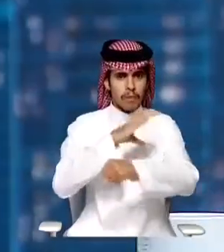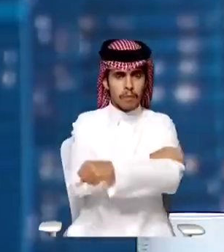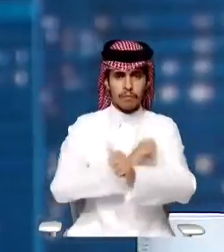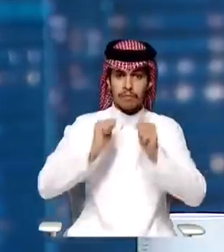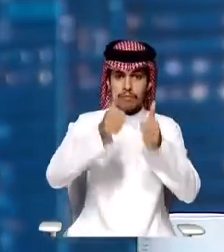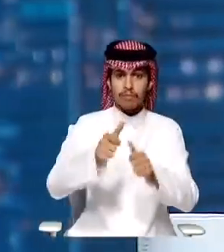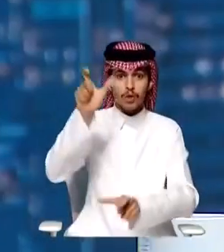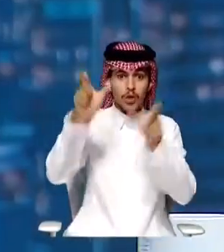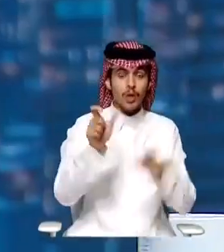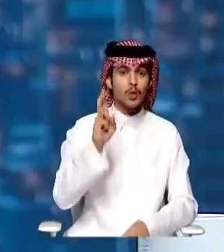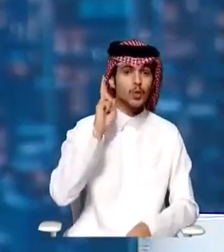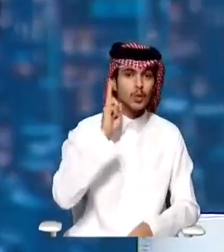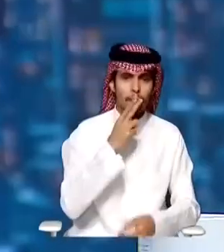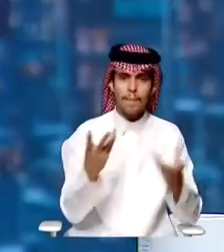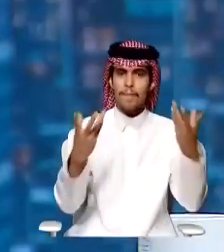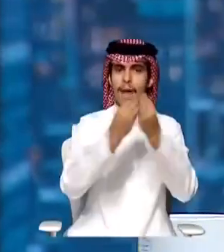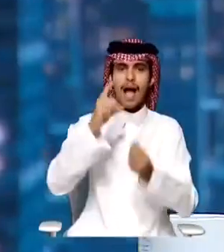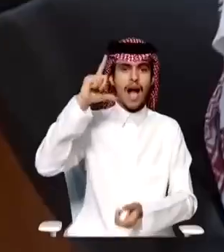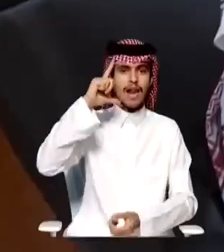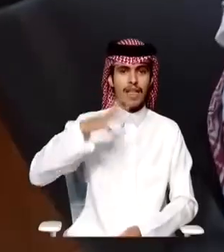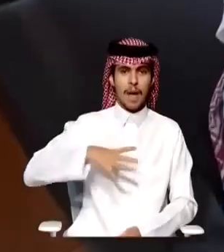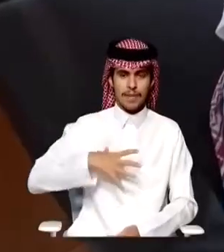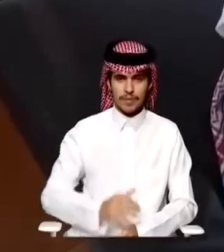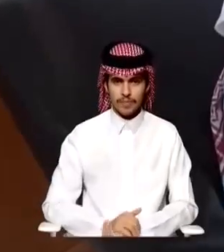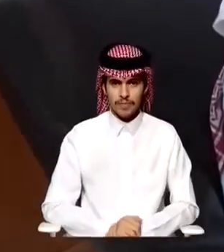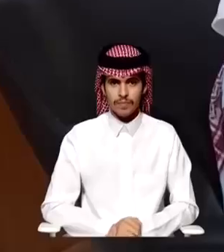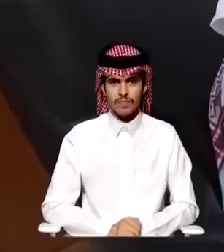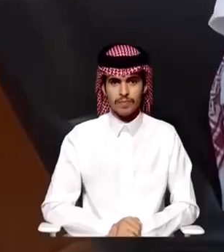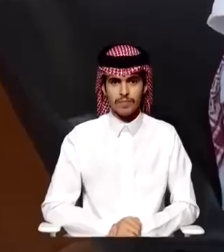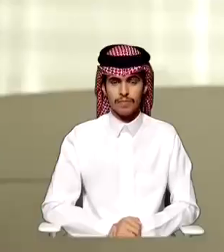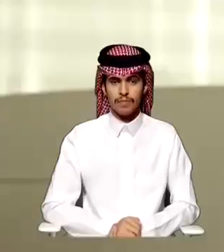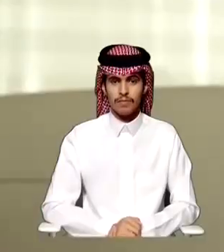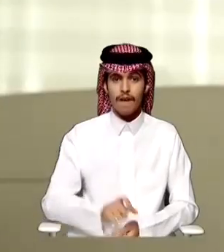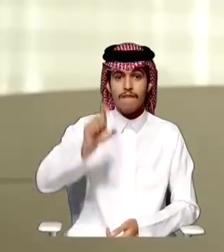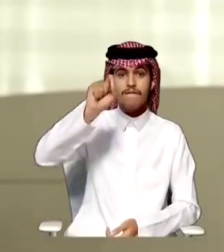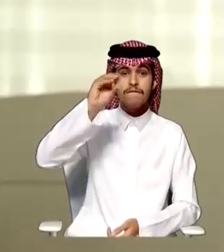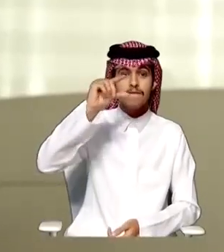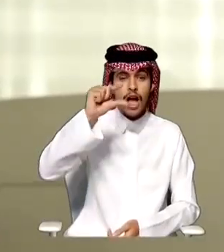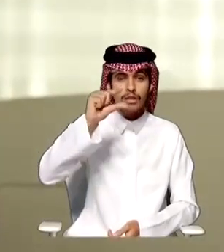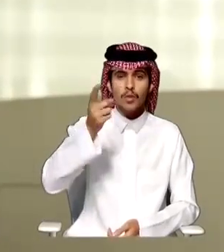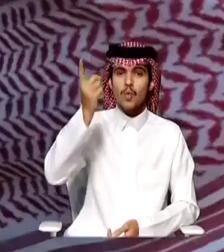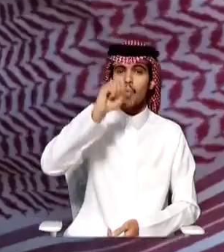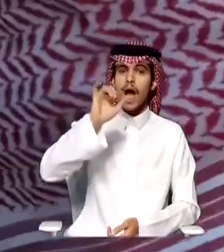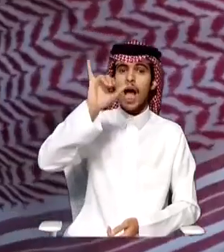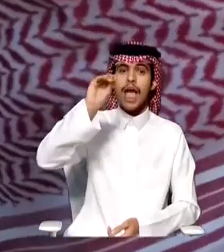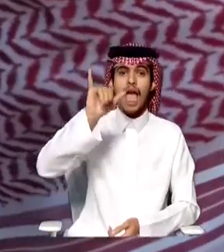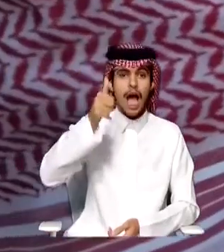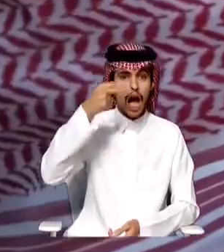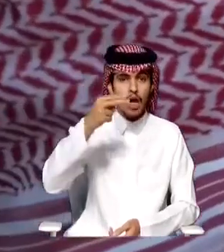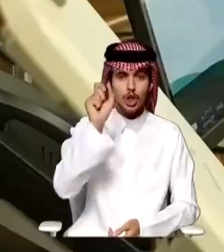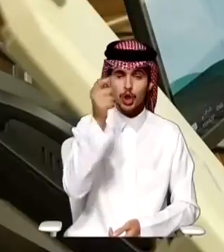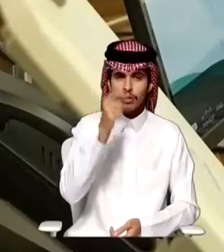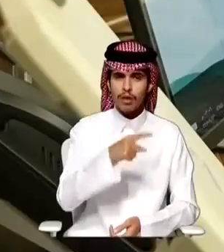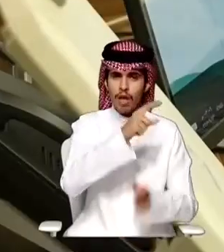في حضره خالد الفيصل نتابع فهد وهيا ازع الشهري شابين من